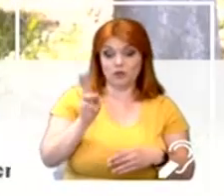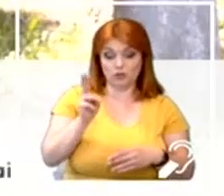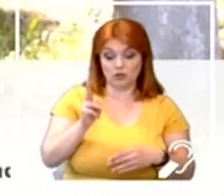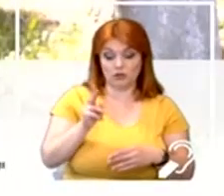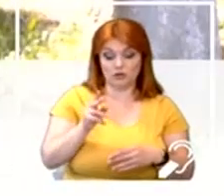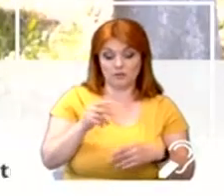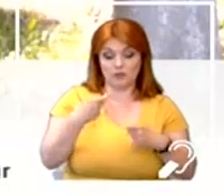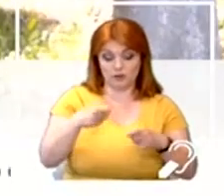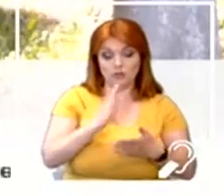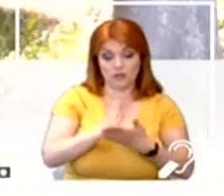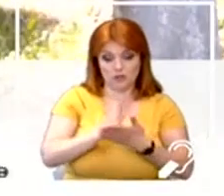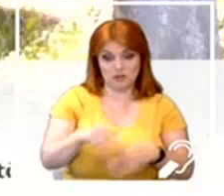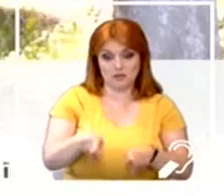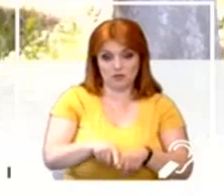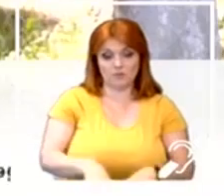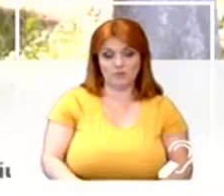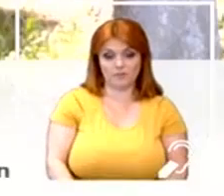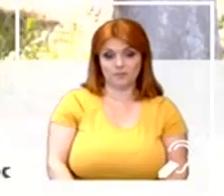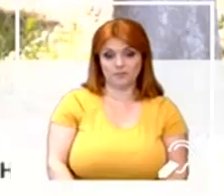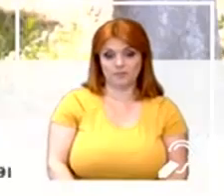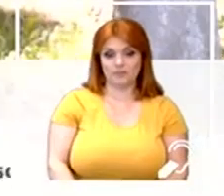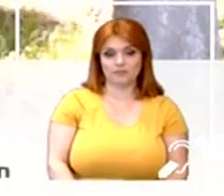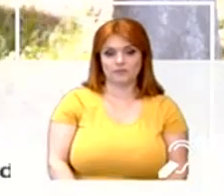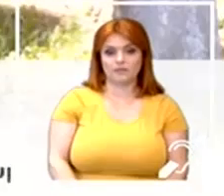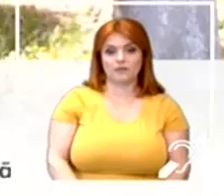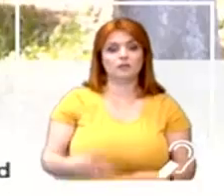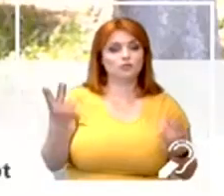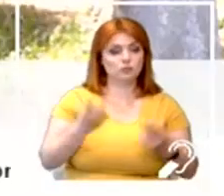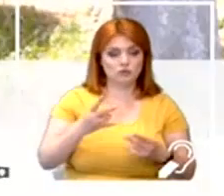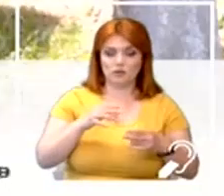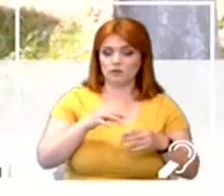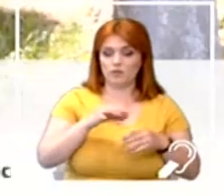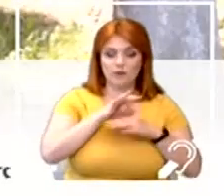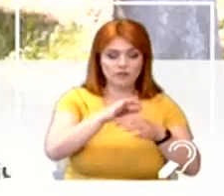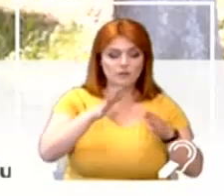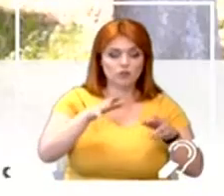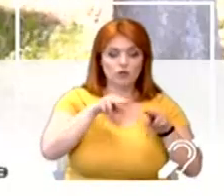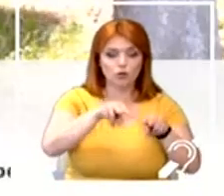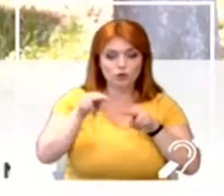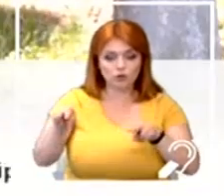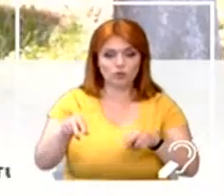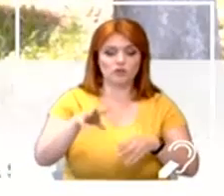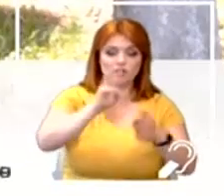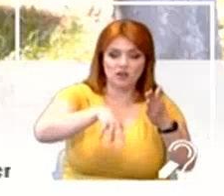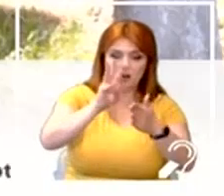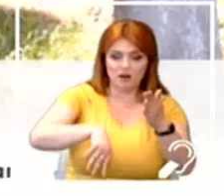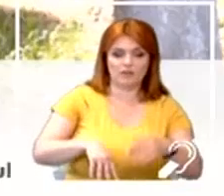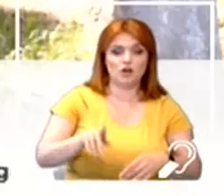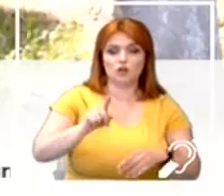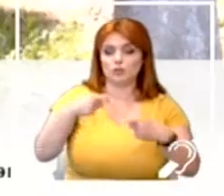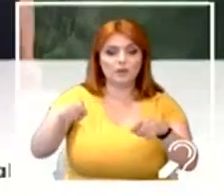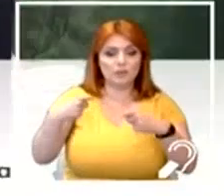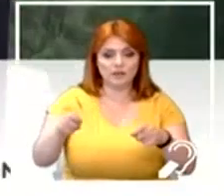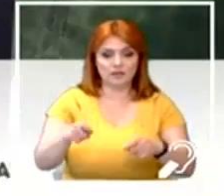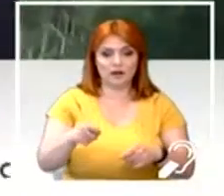racordat la prevederile europene. Și aici e vorba de control, penalizare, amenzi, proceduri și așa mai departe, asupra căruia mai este